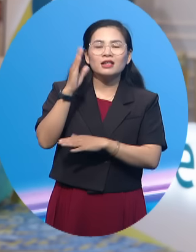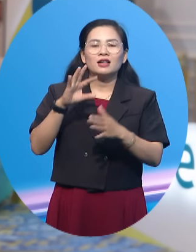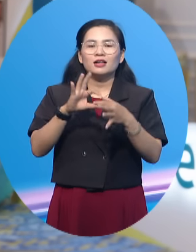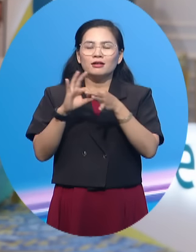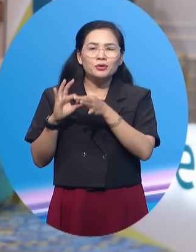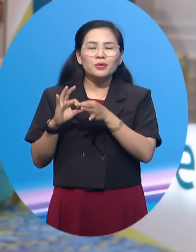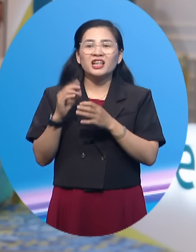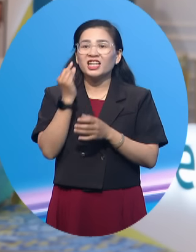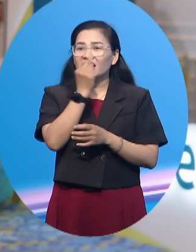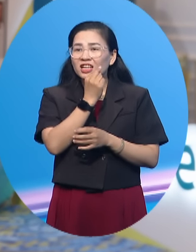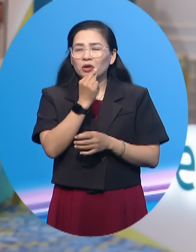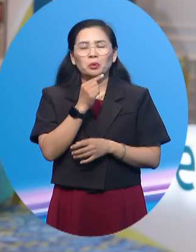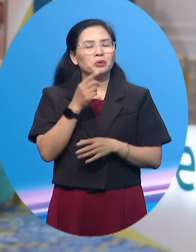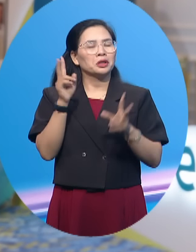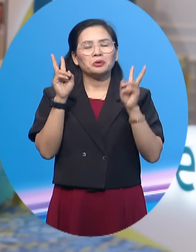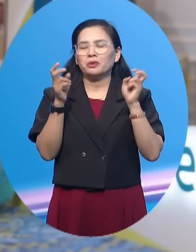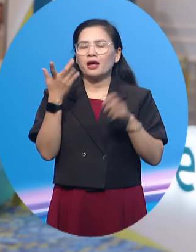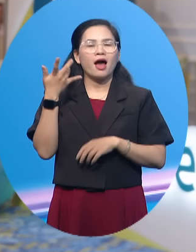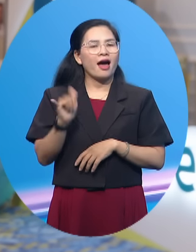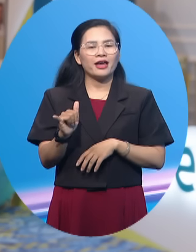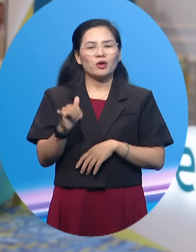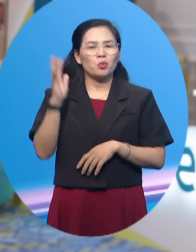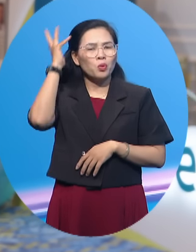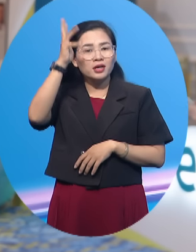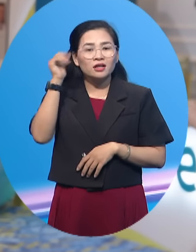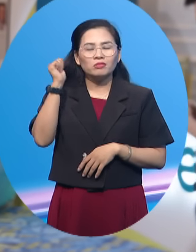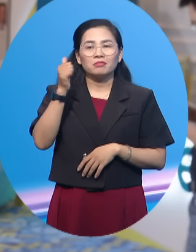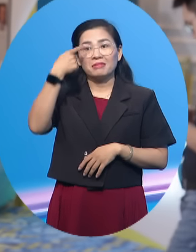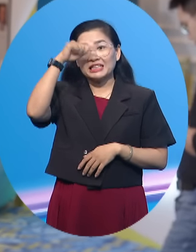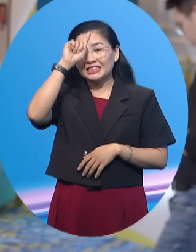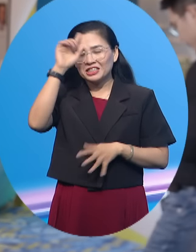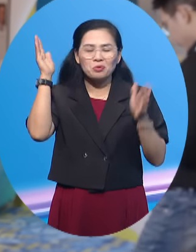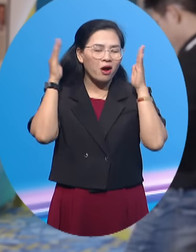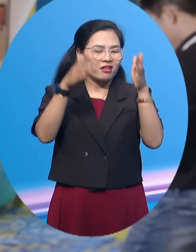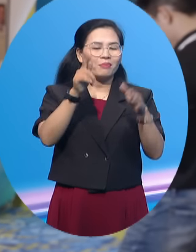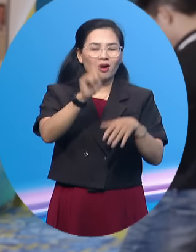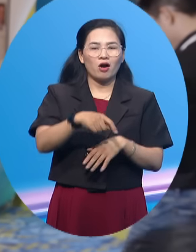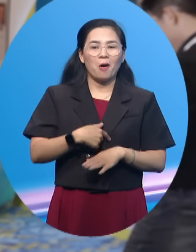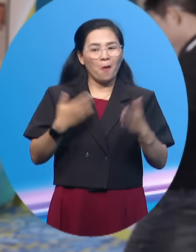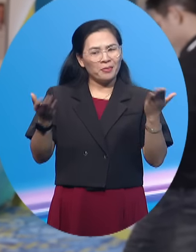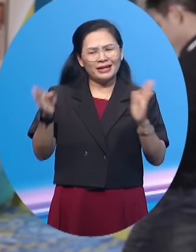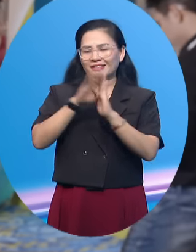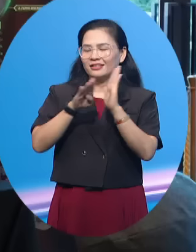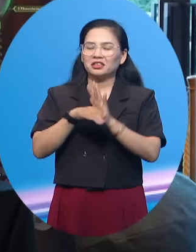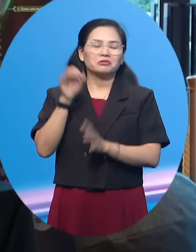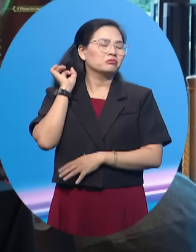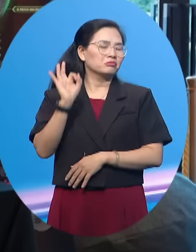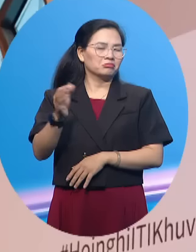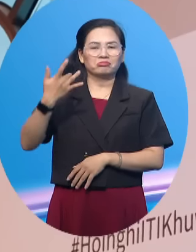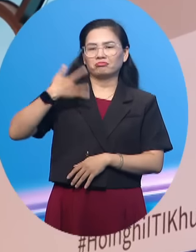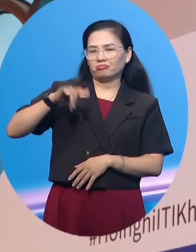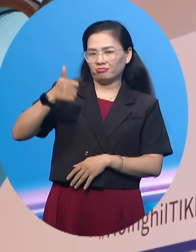tài rất là quan trọng và nhiều bác đã quan tâm, thì mình thấy hôm nay cái chương trình rất là hữu ích.